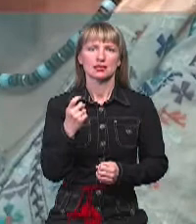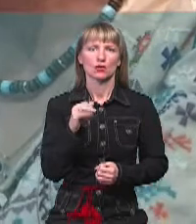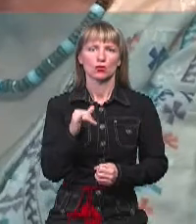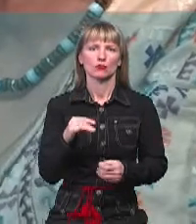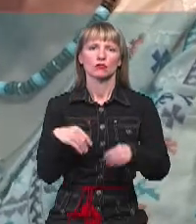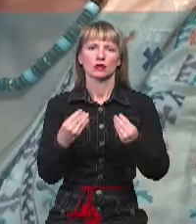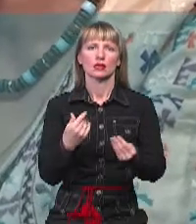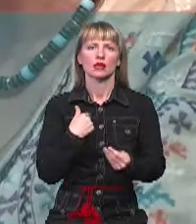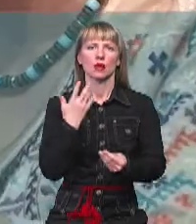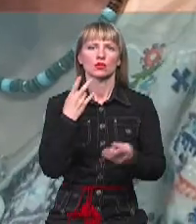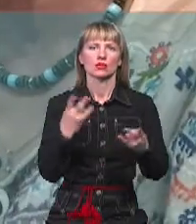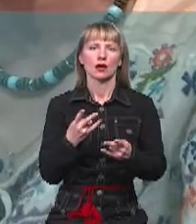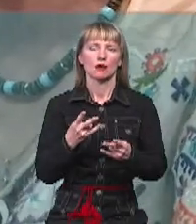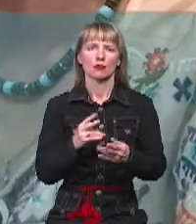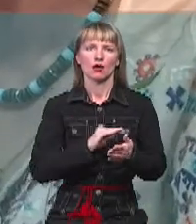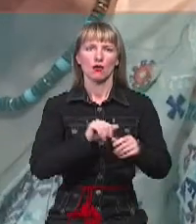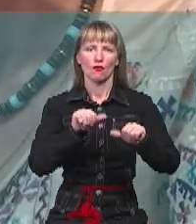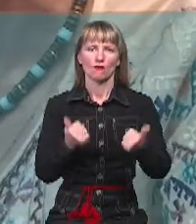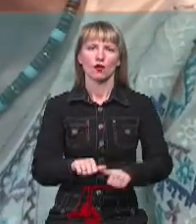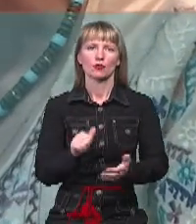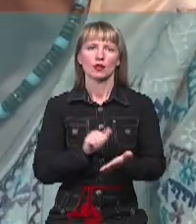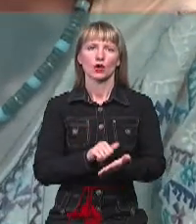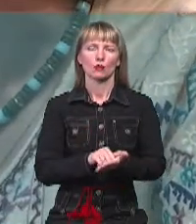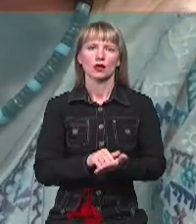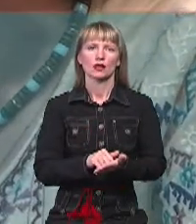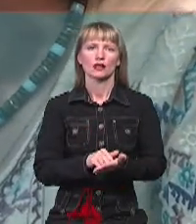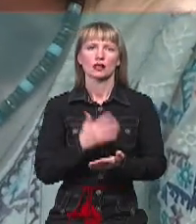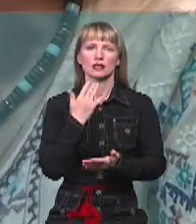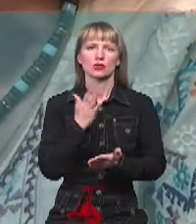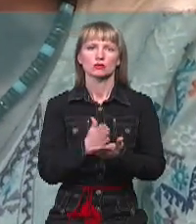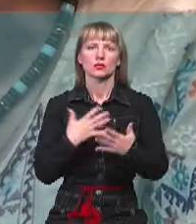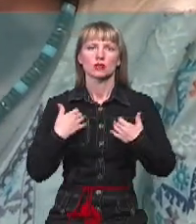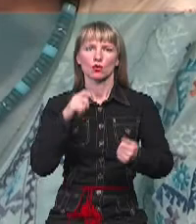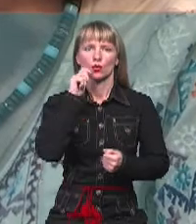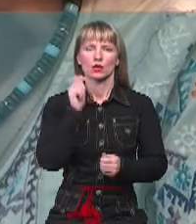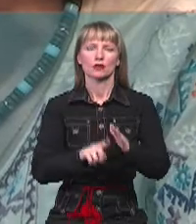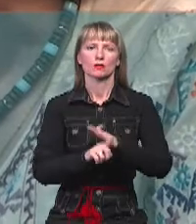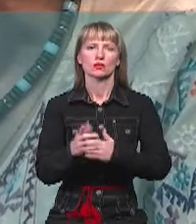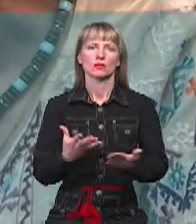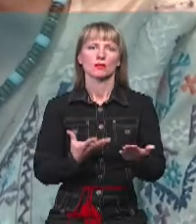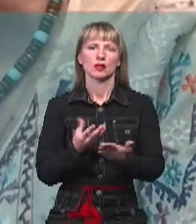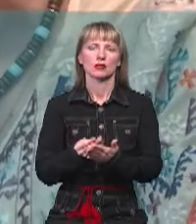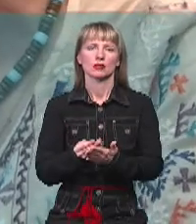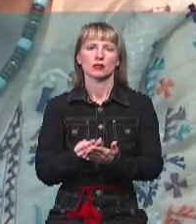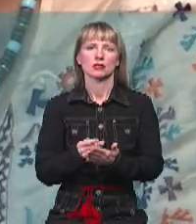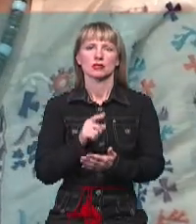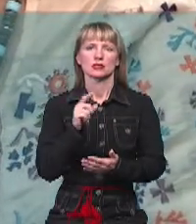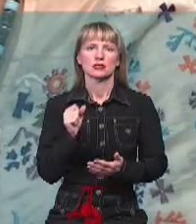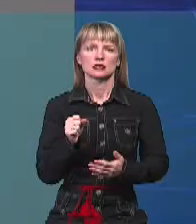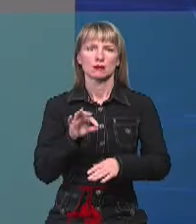треба оформлювати декларацію. Тут треба оформлювати декларацію, на Національна служба здоров'я України почне оплачувати